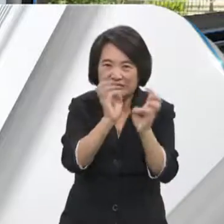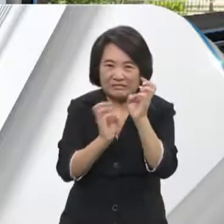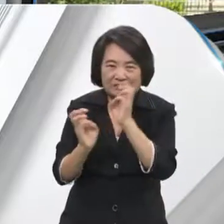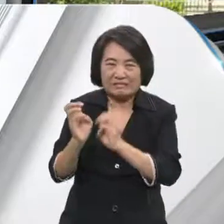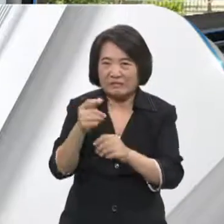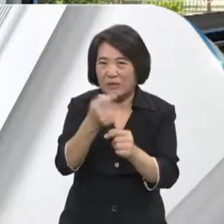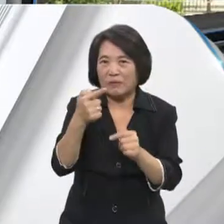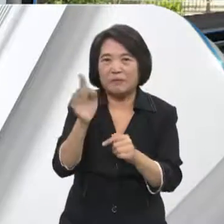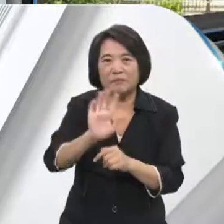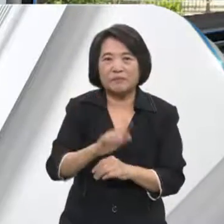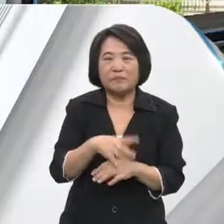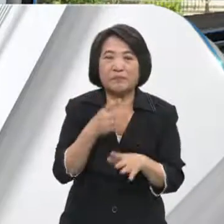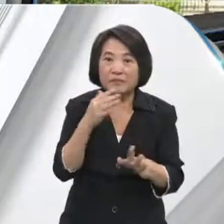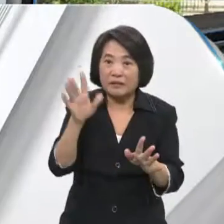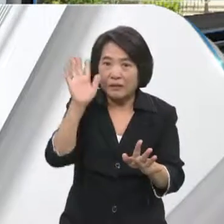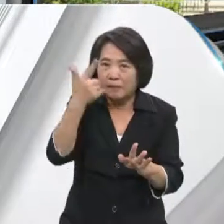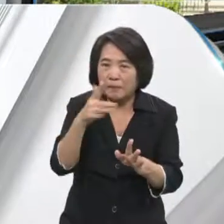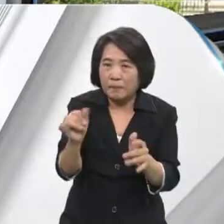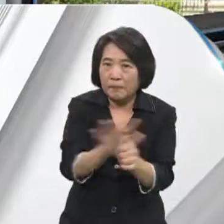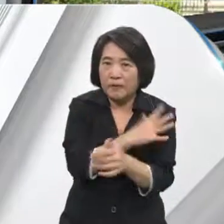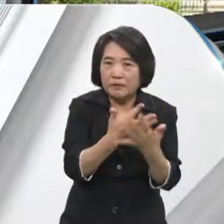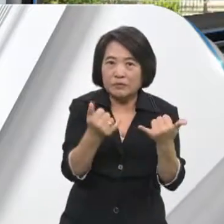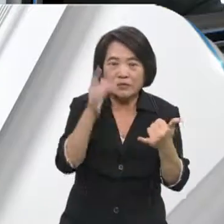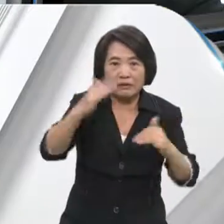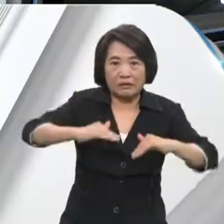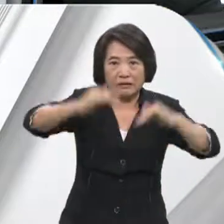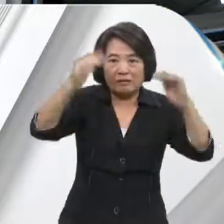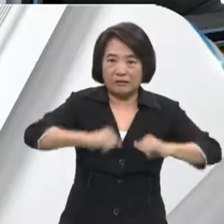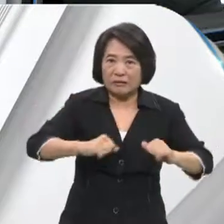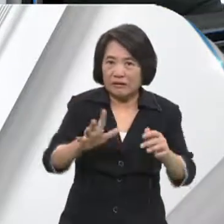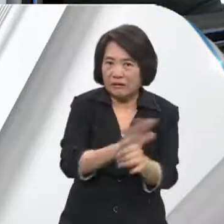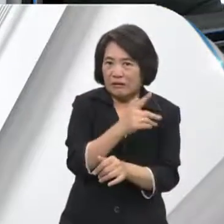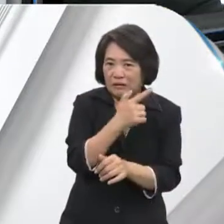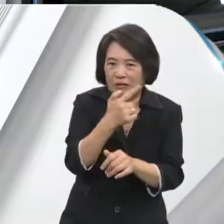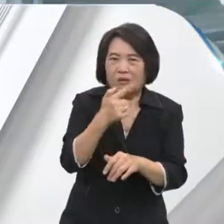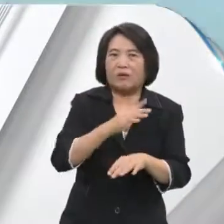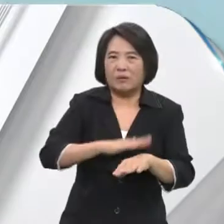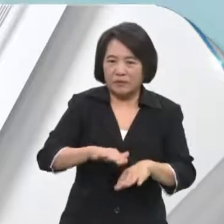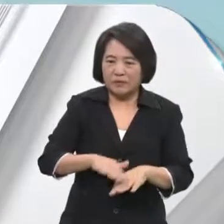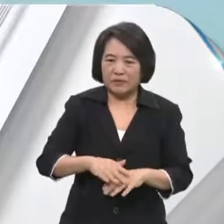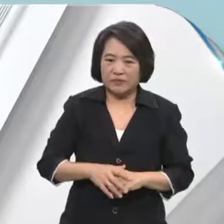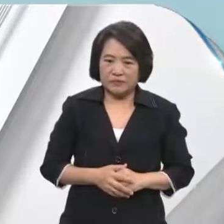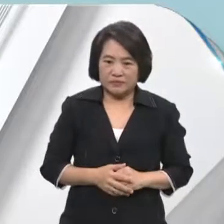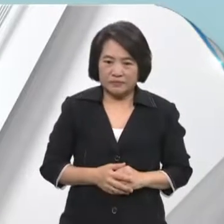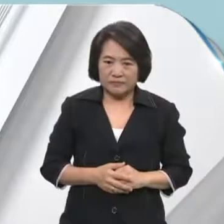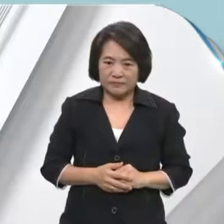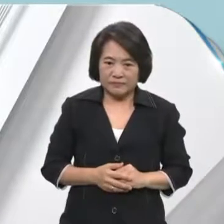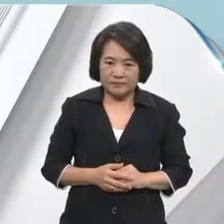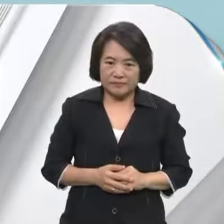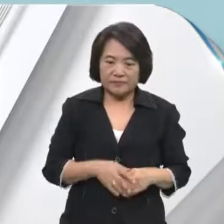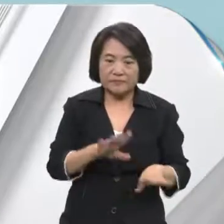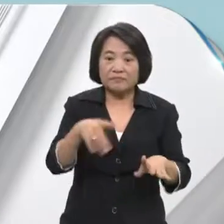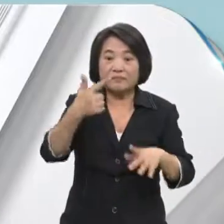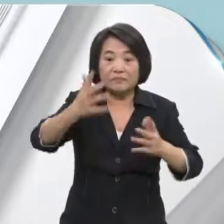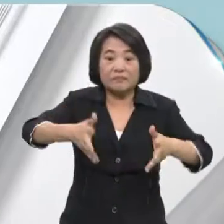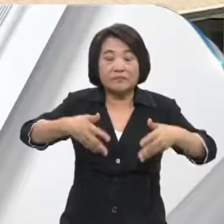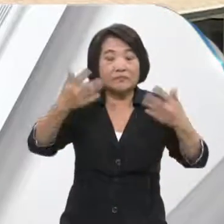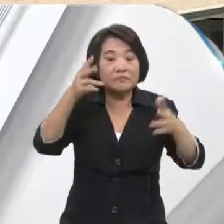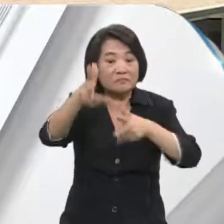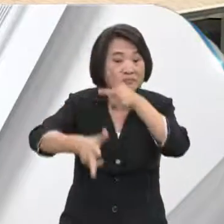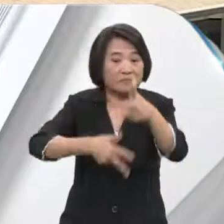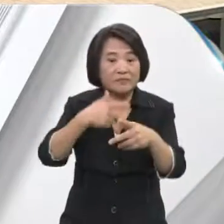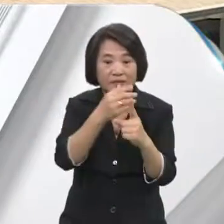染物的浓度，怎么影响学生啊，甚至太严的空气。 刘强工业区1999年开